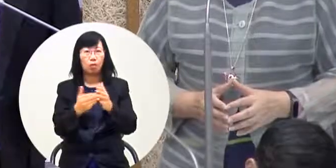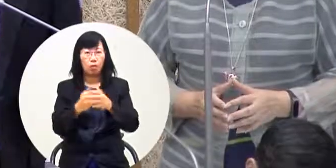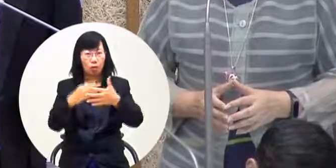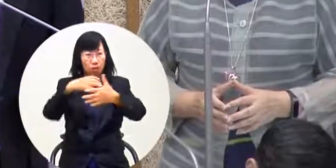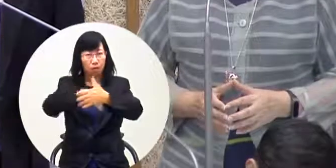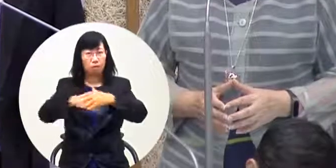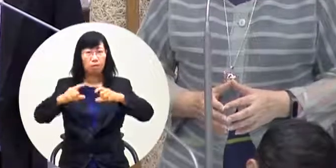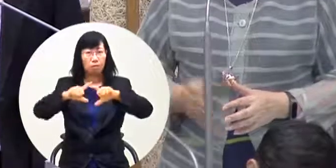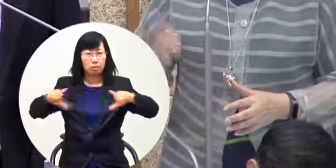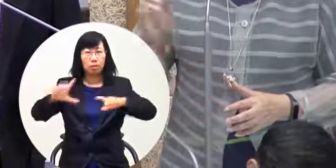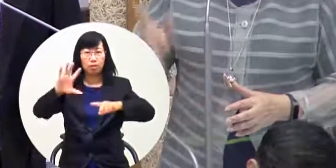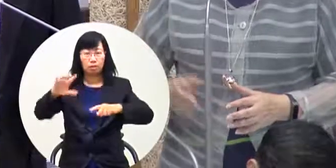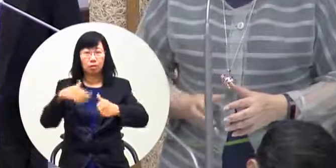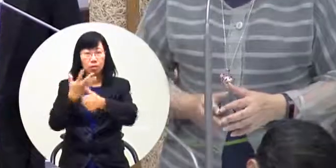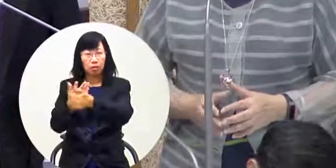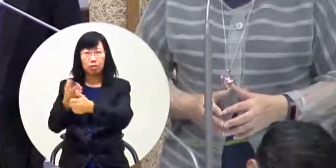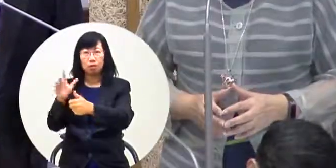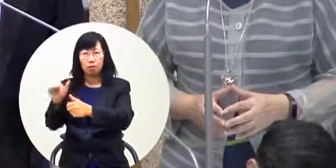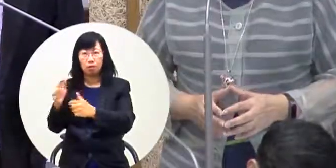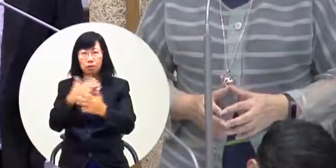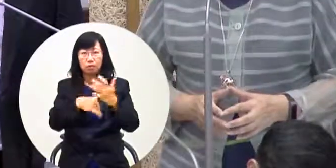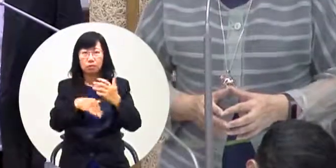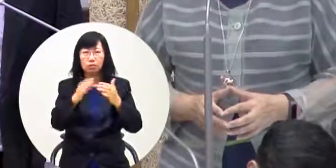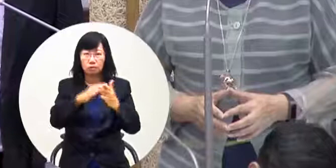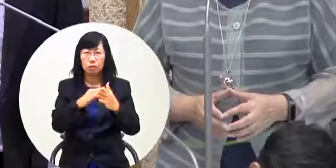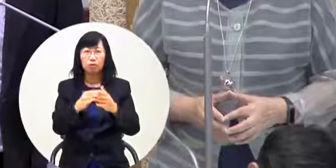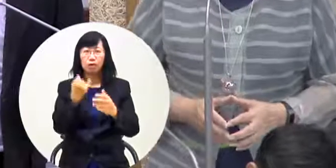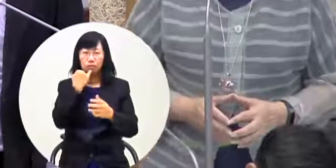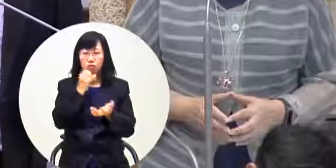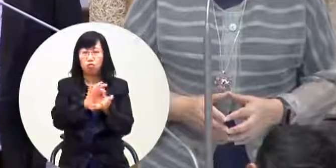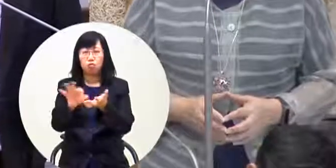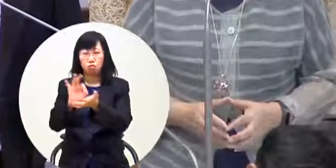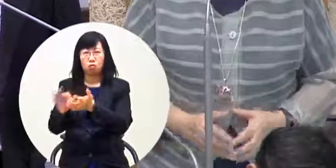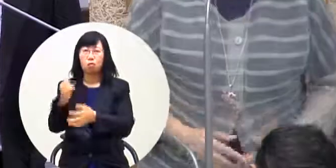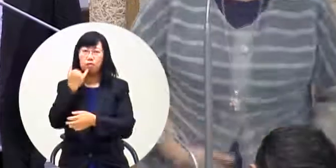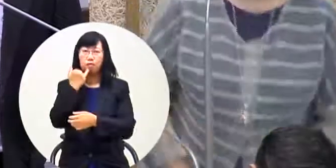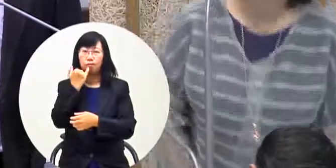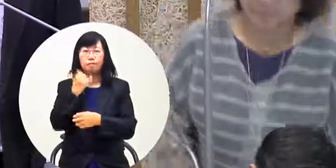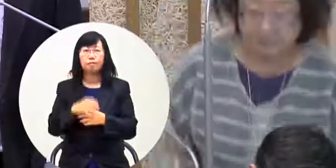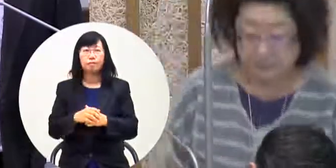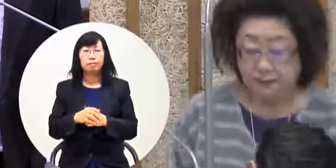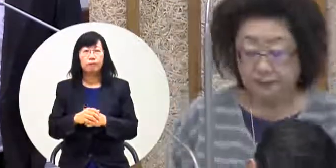用。 好，请坐。所以还是 计划还会再增进， 所以还是有需要就对了。